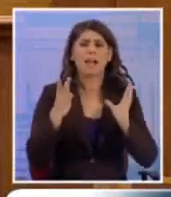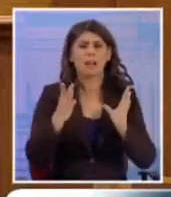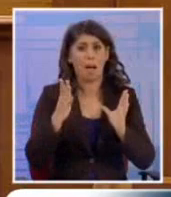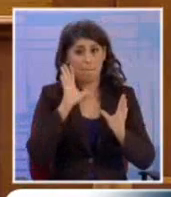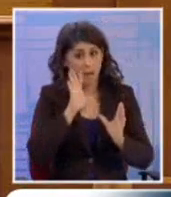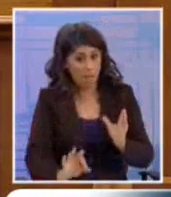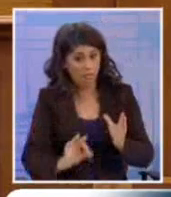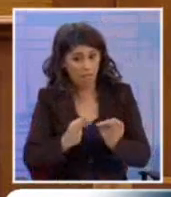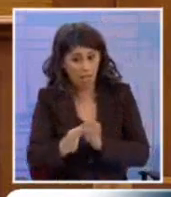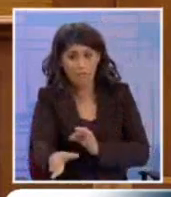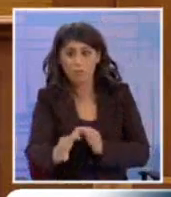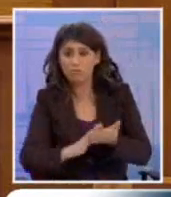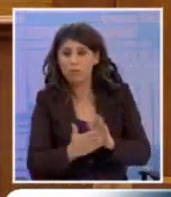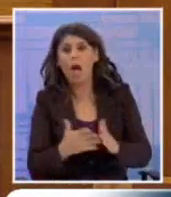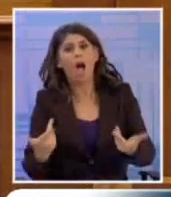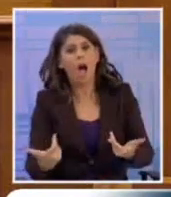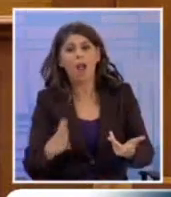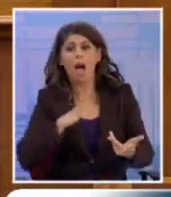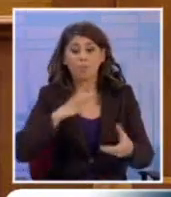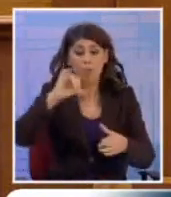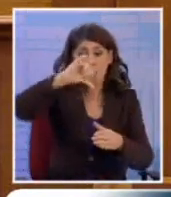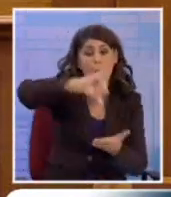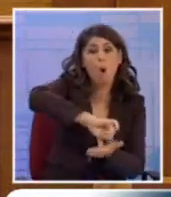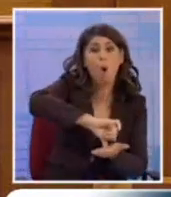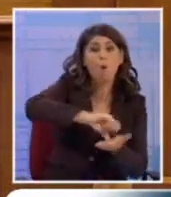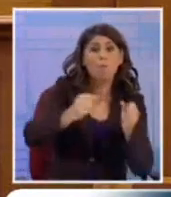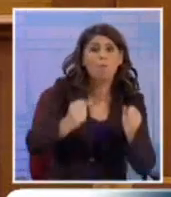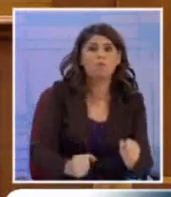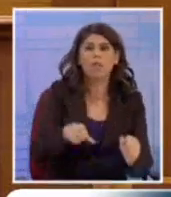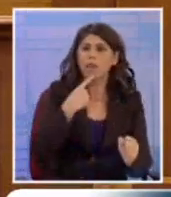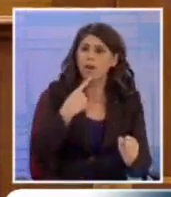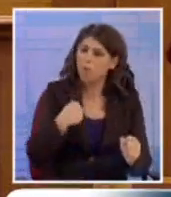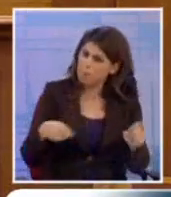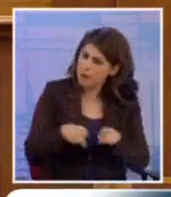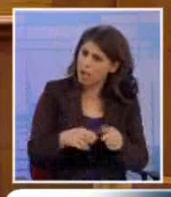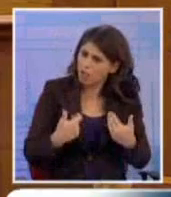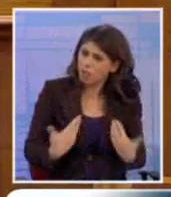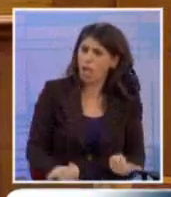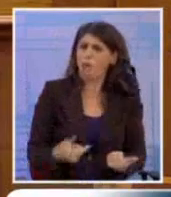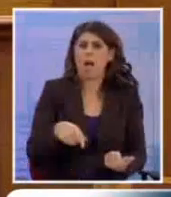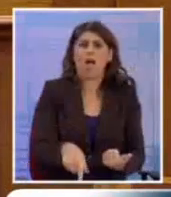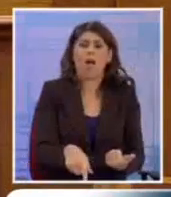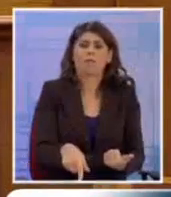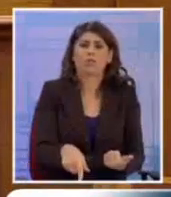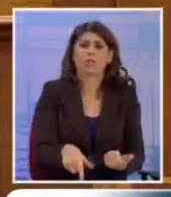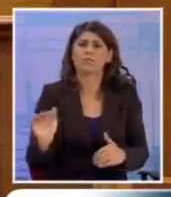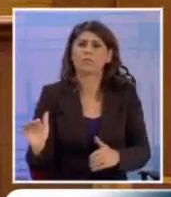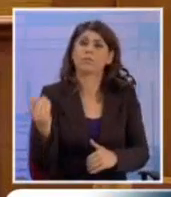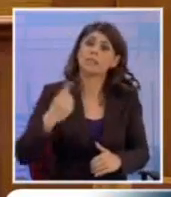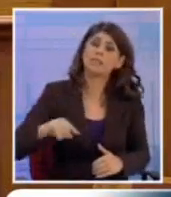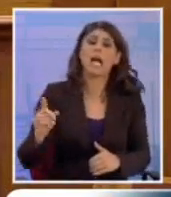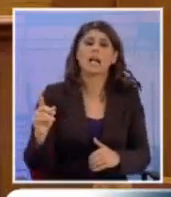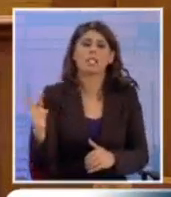πράξη, αλλά μπορούσαν οι αστεί να πούνε ότι μαζί μας θα έχετε και αυτά και να απευθυνθούν και σε άλλες κοινωνικές